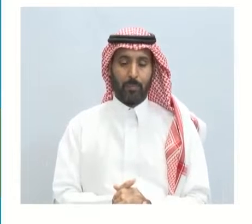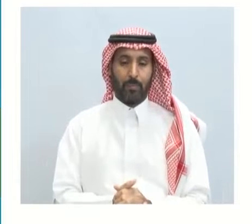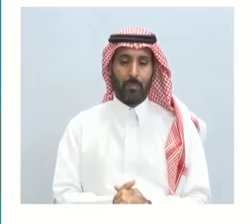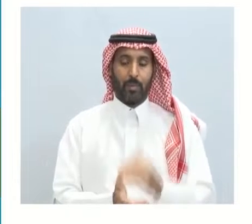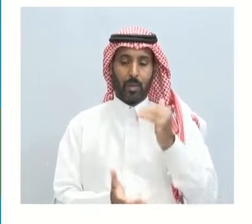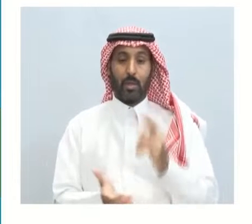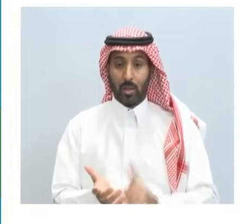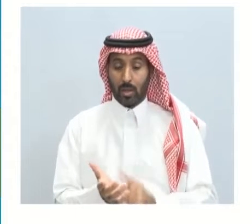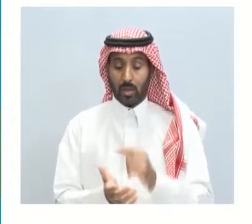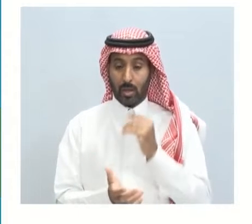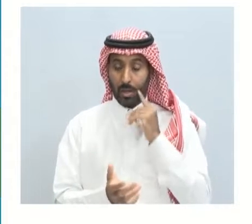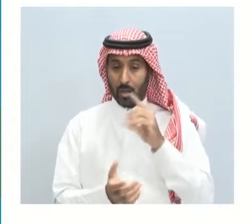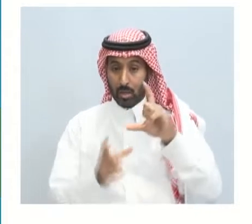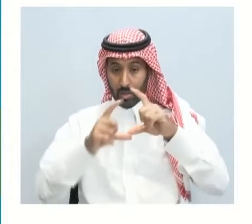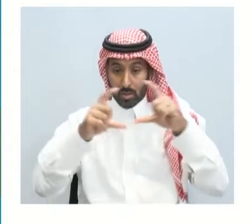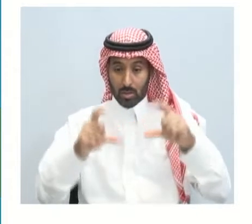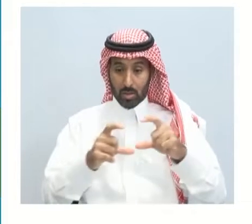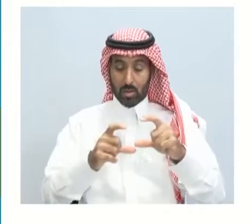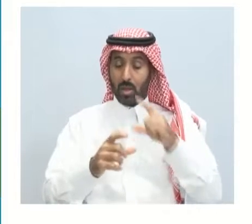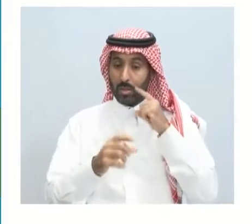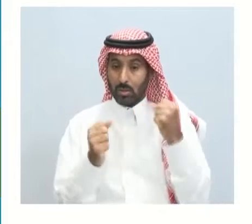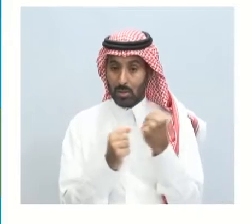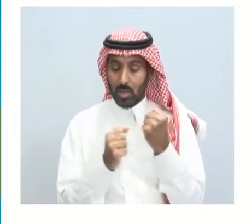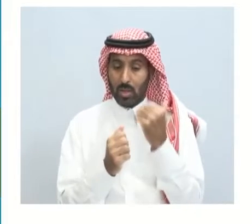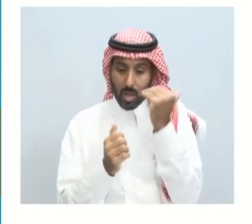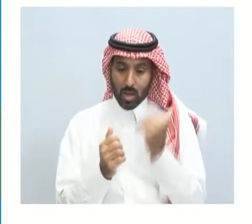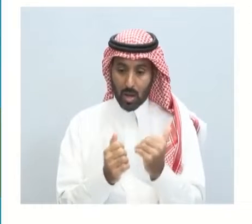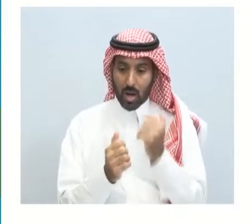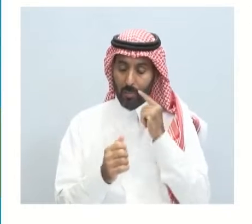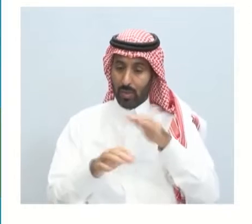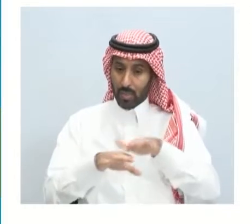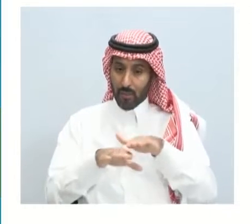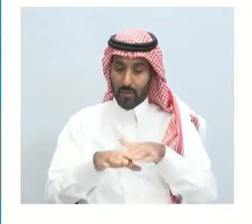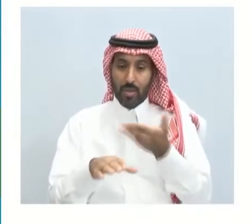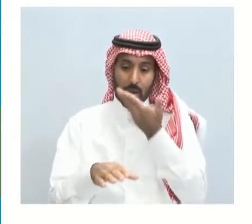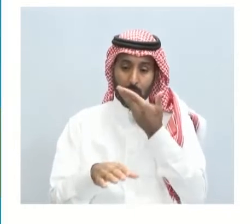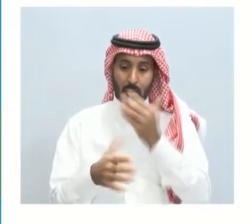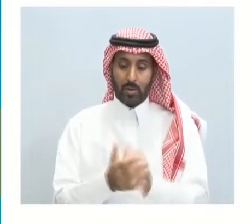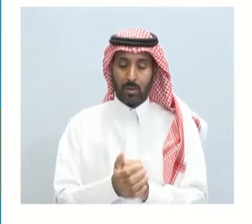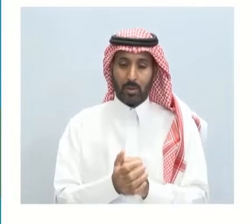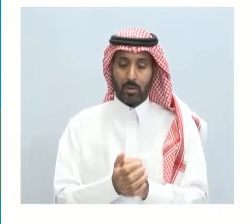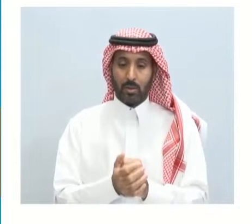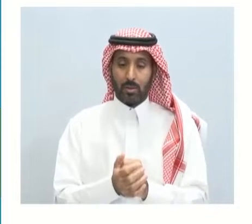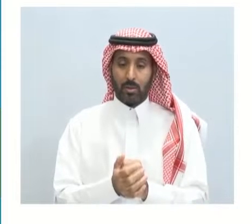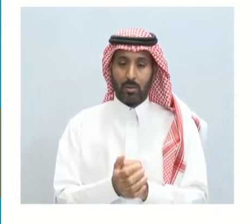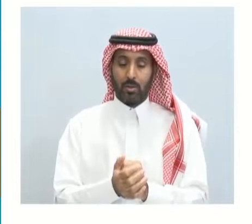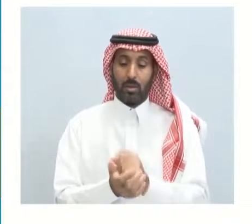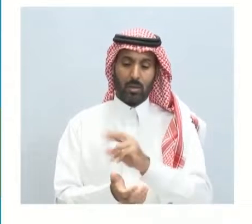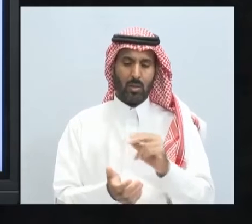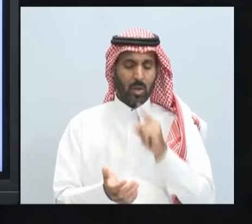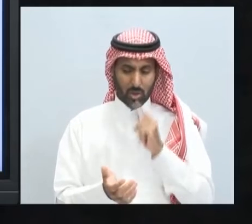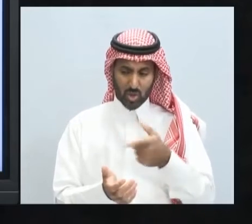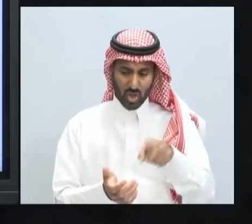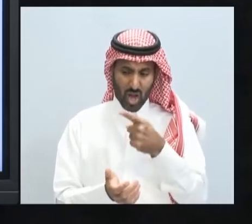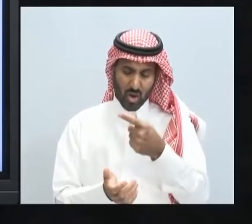لاتاكد ان كثافه الجليد اقل من كثافه الماء واختبر الفرضيه وهل